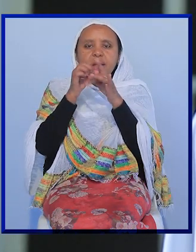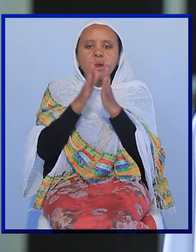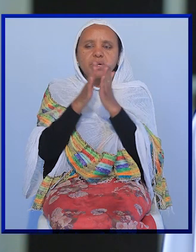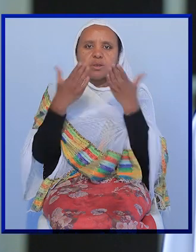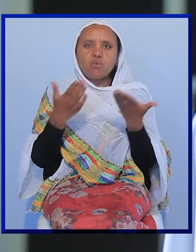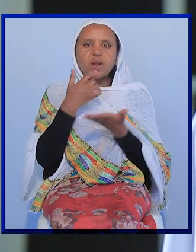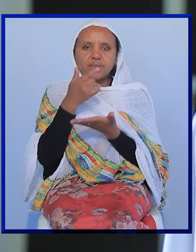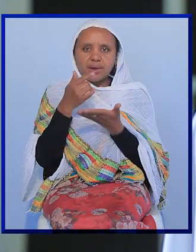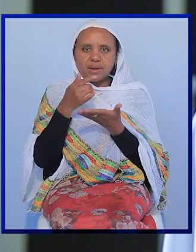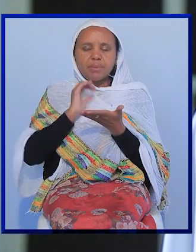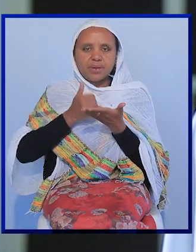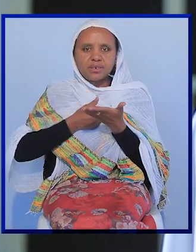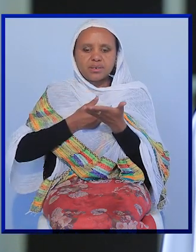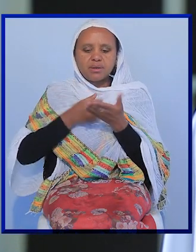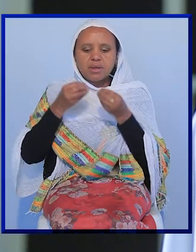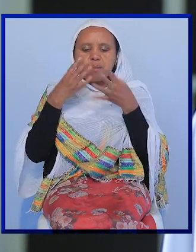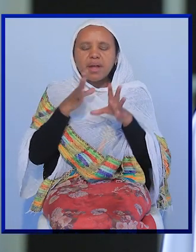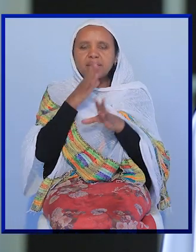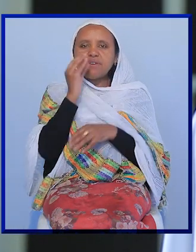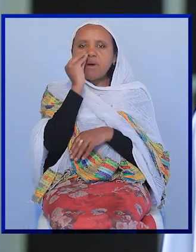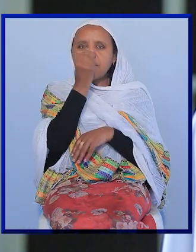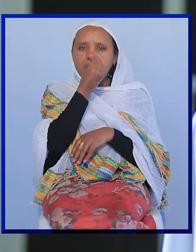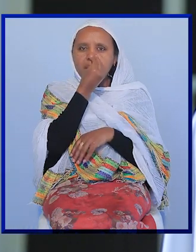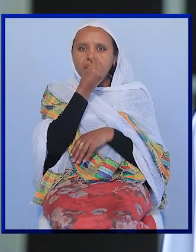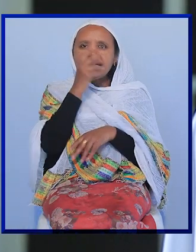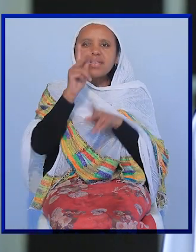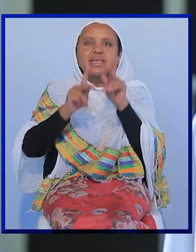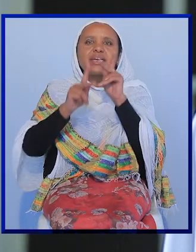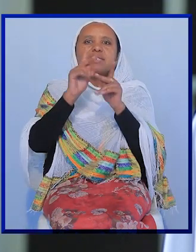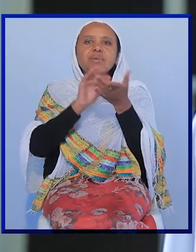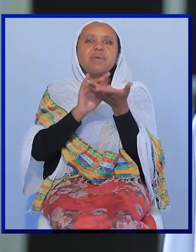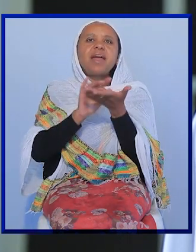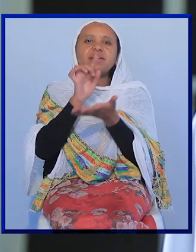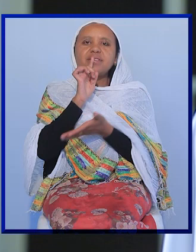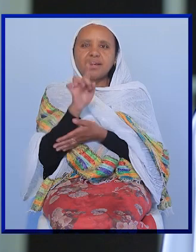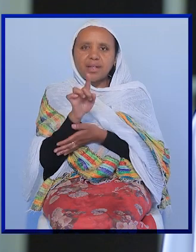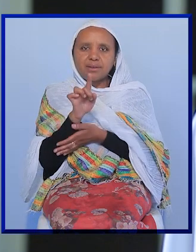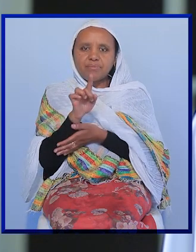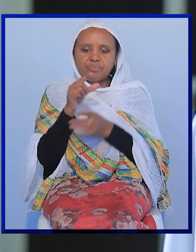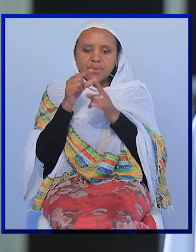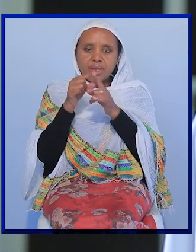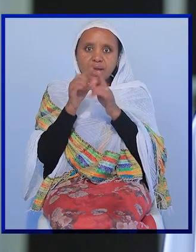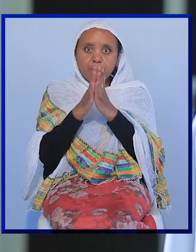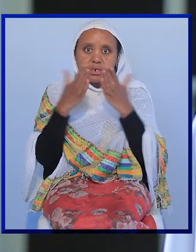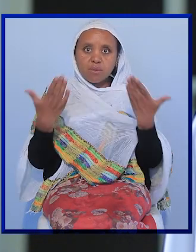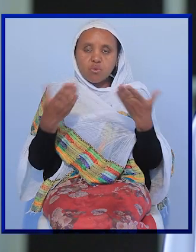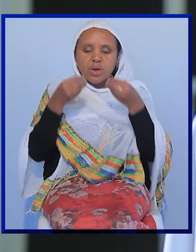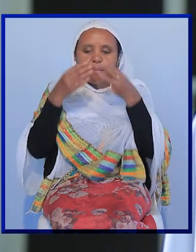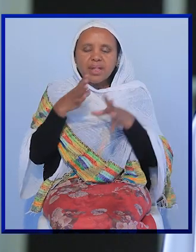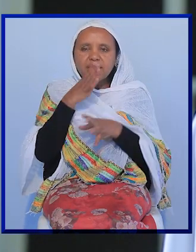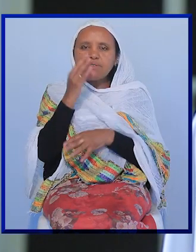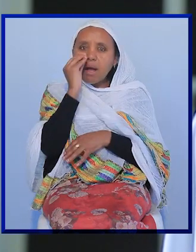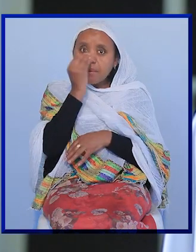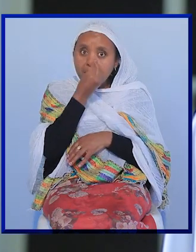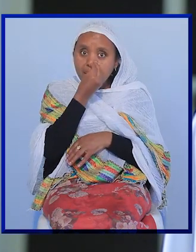መዝገቡ ይላታል እመቤታችን። የማትረግፍ አበባ የሕዝብ መድኃኒት ይላታል። የቃል መዝገቡ የማትረግፍ